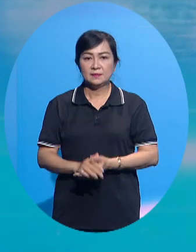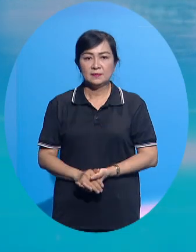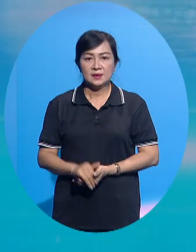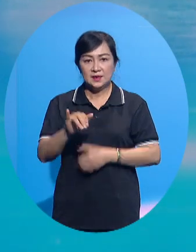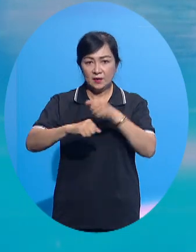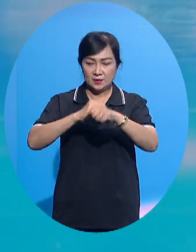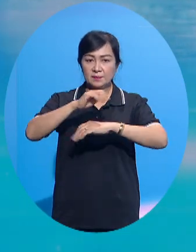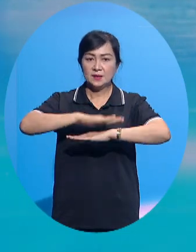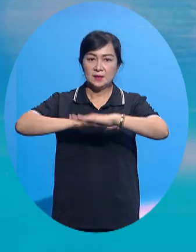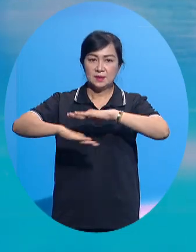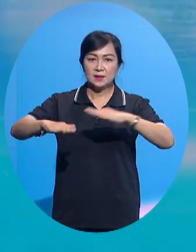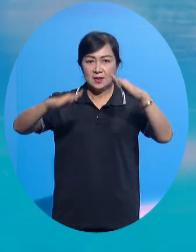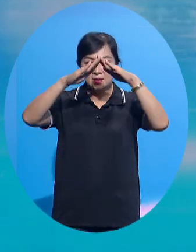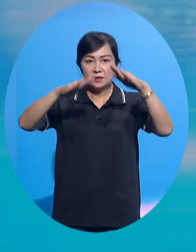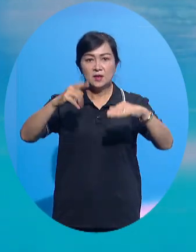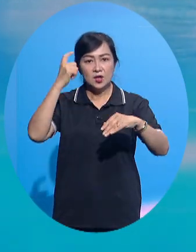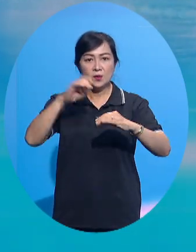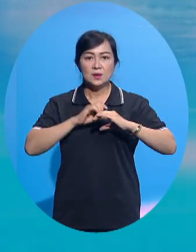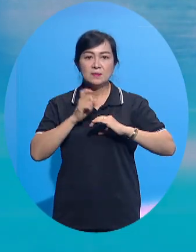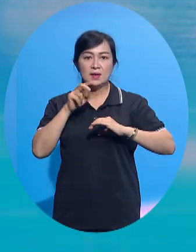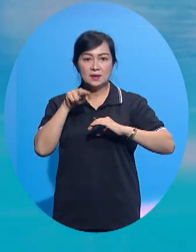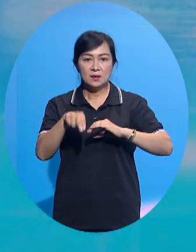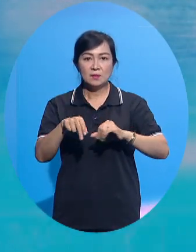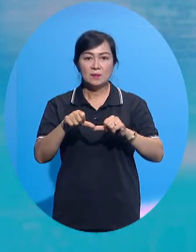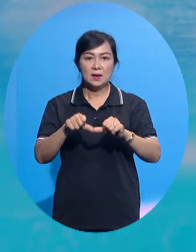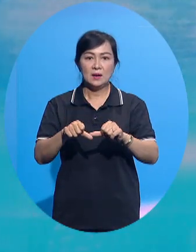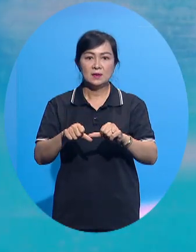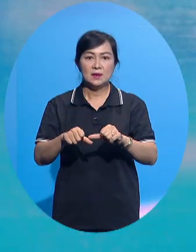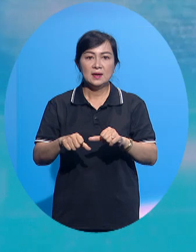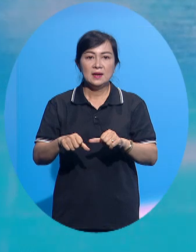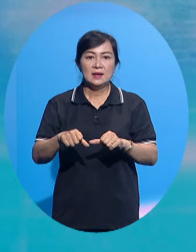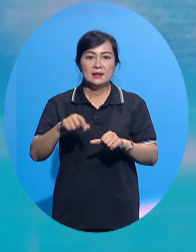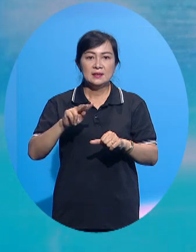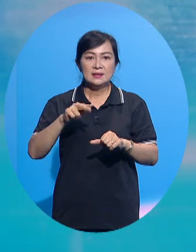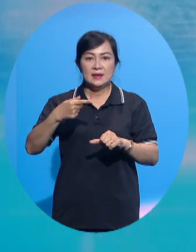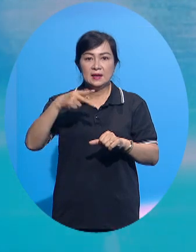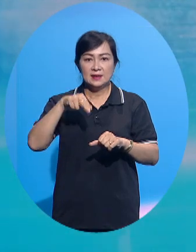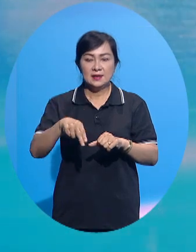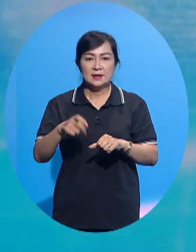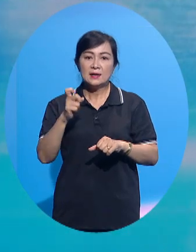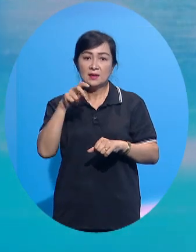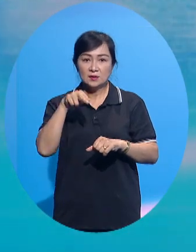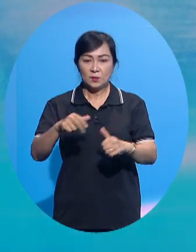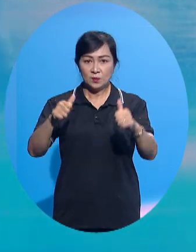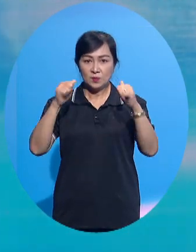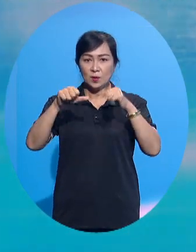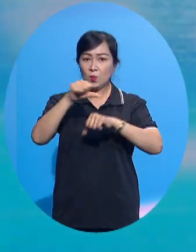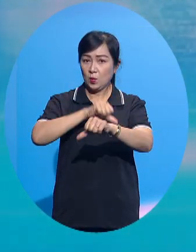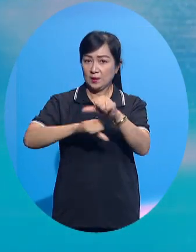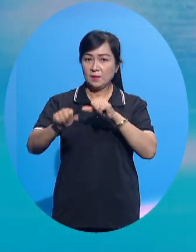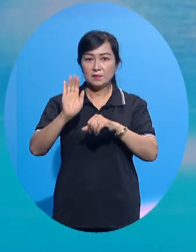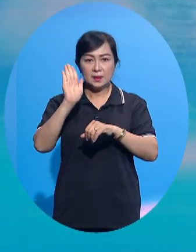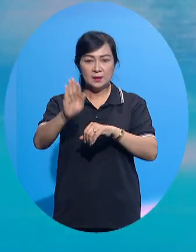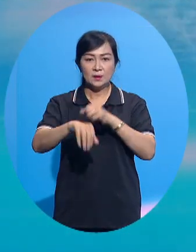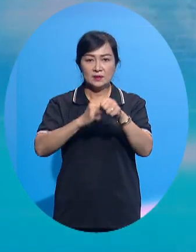sau 6 năm xây dựng trương tiểu học hiểu về trái tim Đắc Nông tọa lạc tại phường Nghĩa Phú thành phố Gia Nghĩa tỉnh Đắc Nông chính thức đi vào hoạt